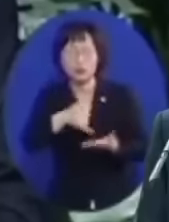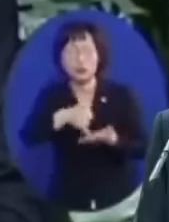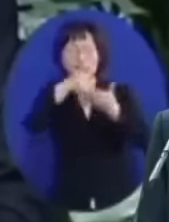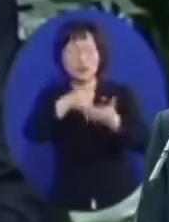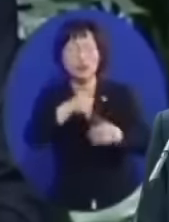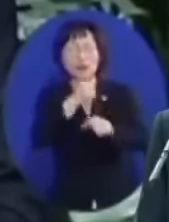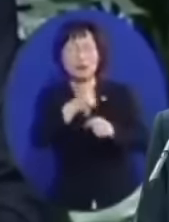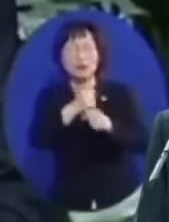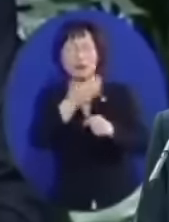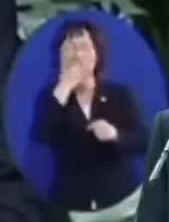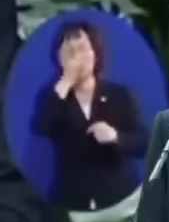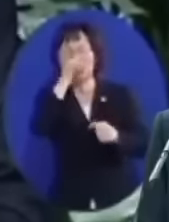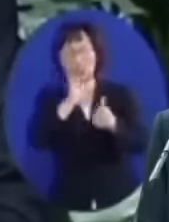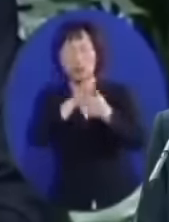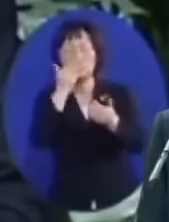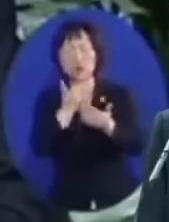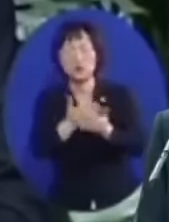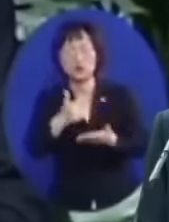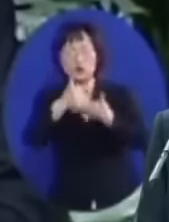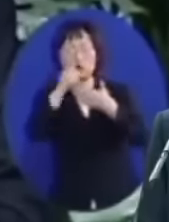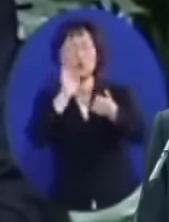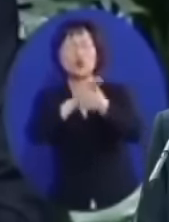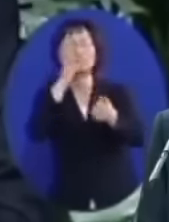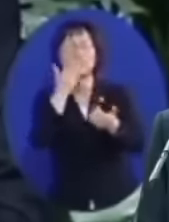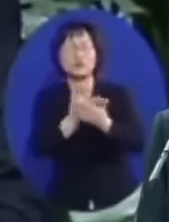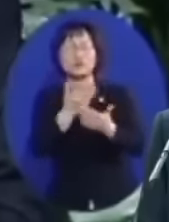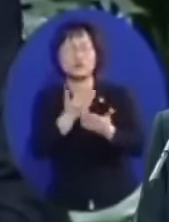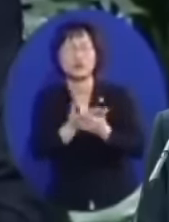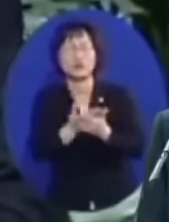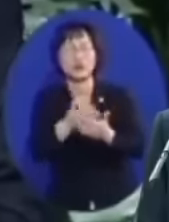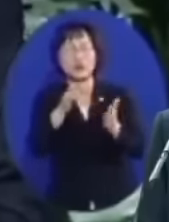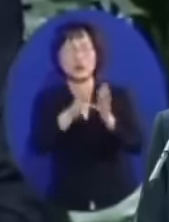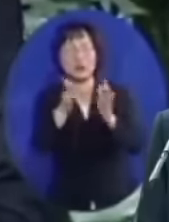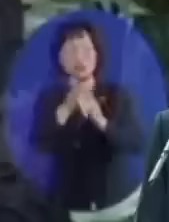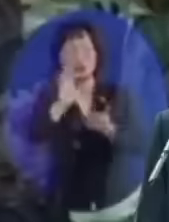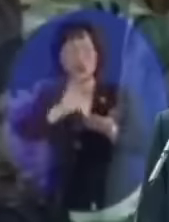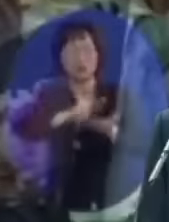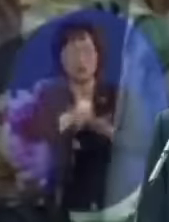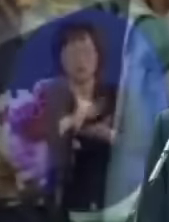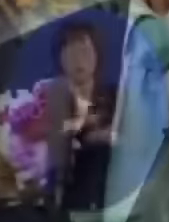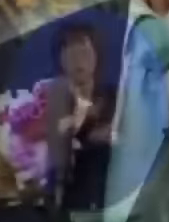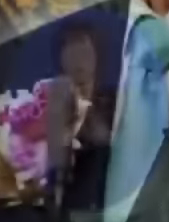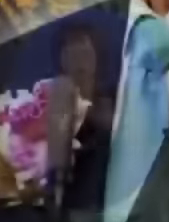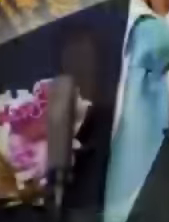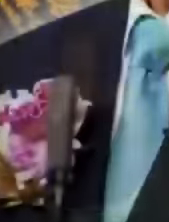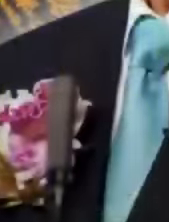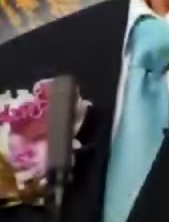도와주시옵소서. 주님이 도와주시옵소서. 예수님 이름으로 기도합니다.